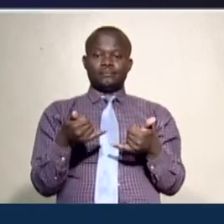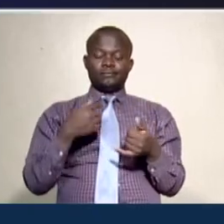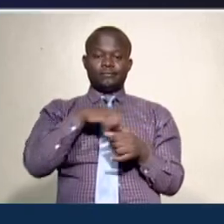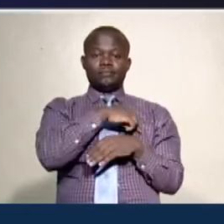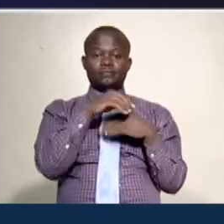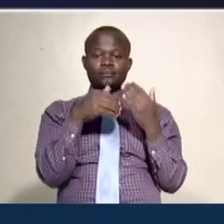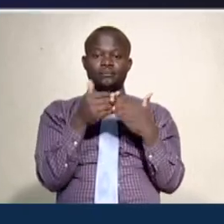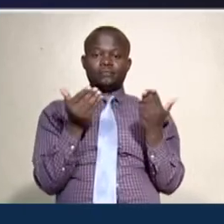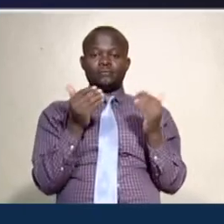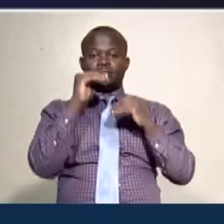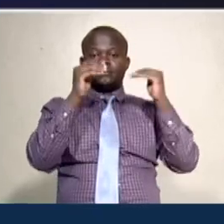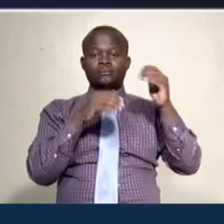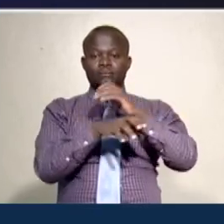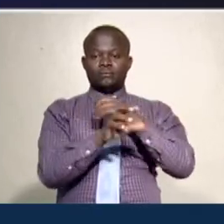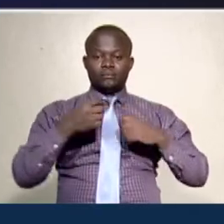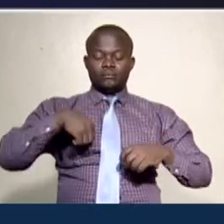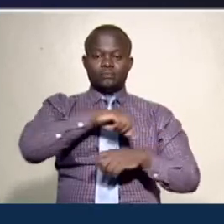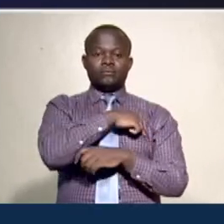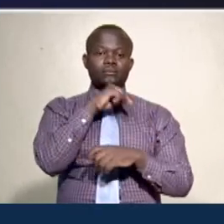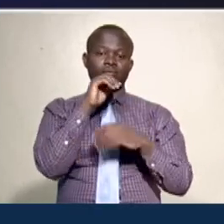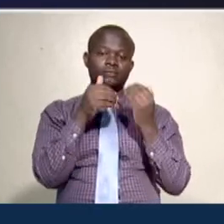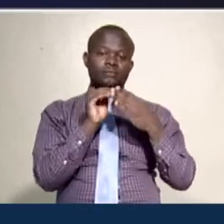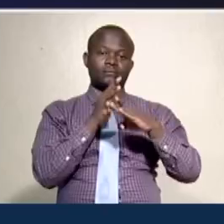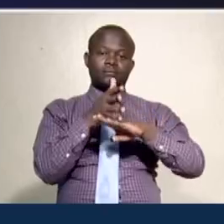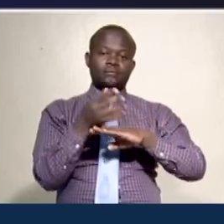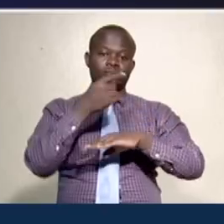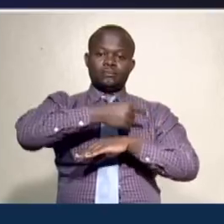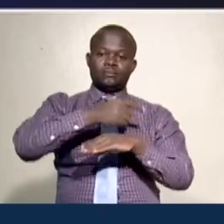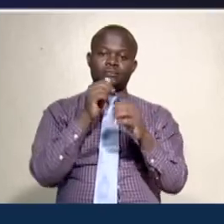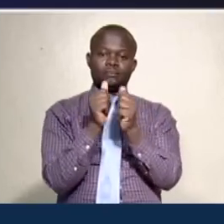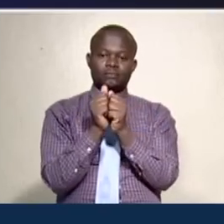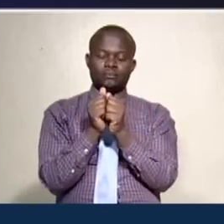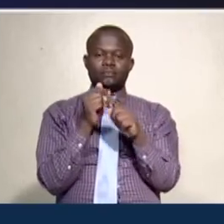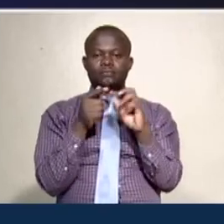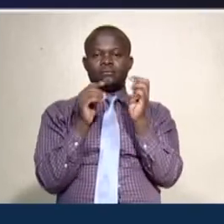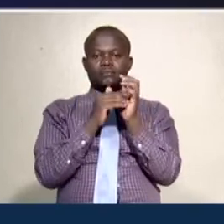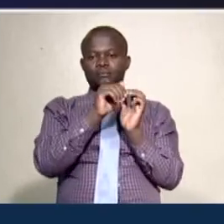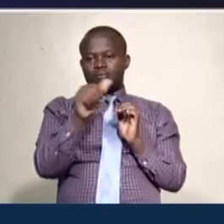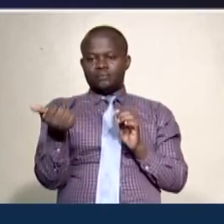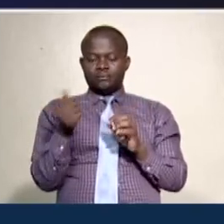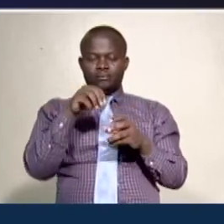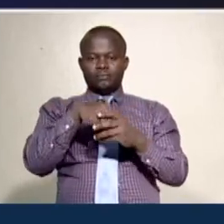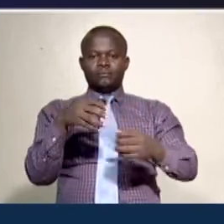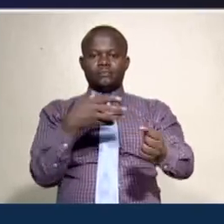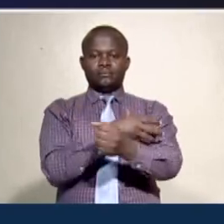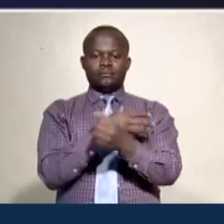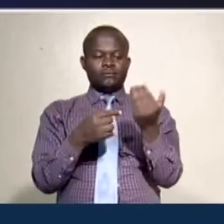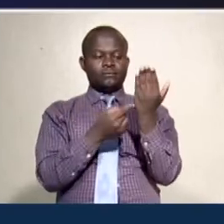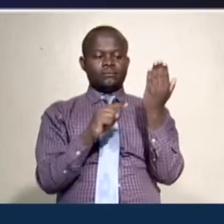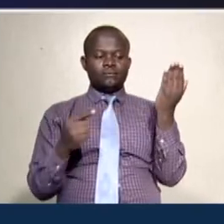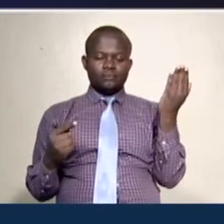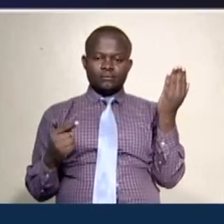ku rwego rw'amashami yacu ntabwo bakirenza iminsi 10 ariko ikindi twashyizemo imbaraga